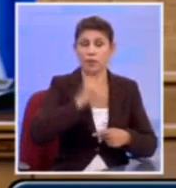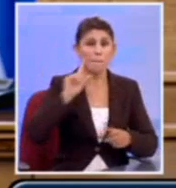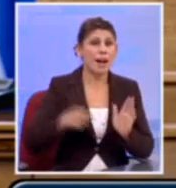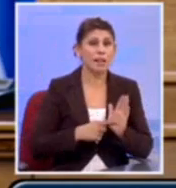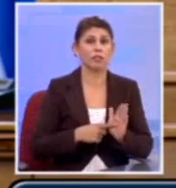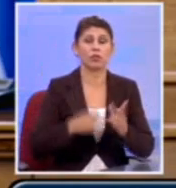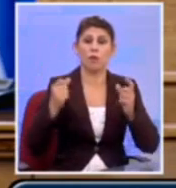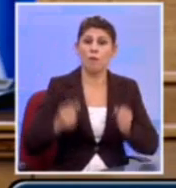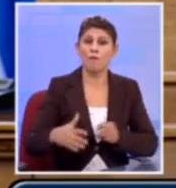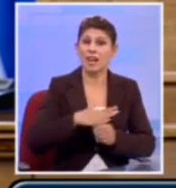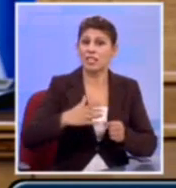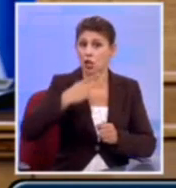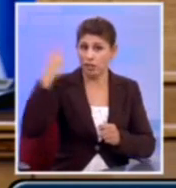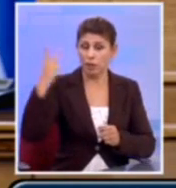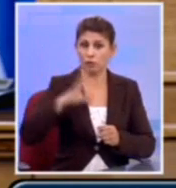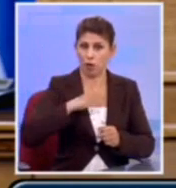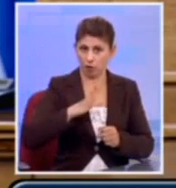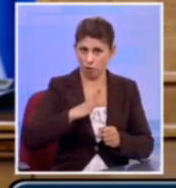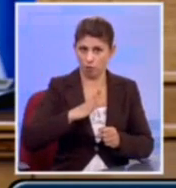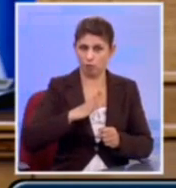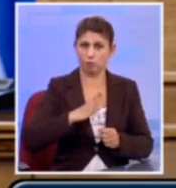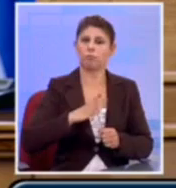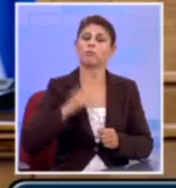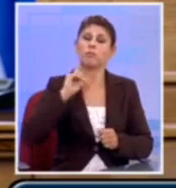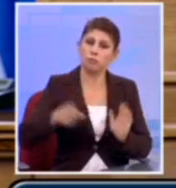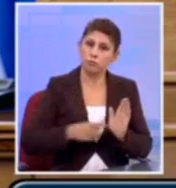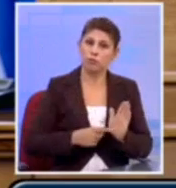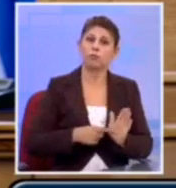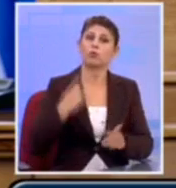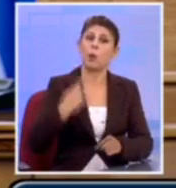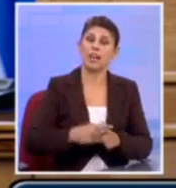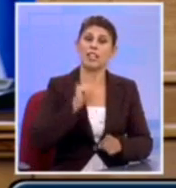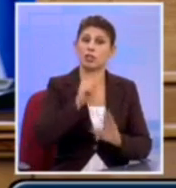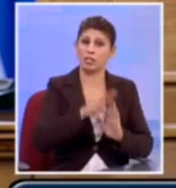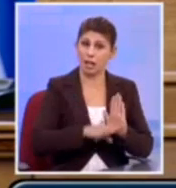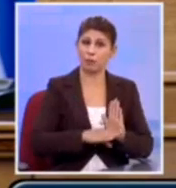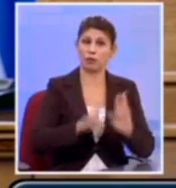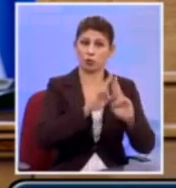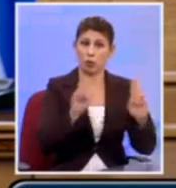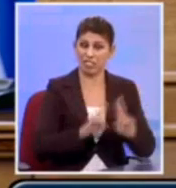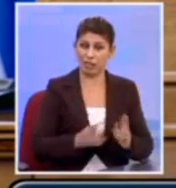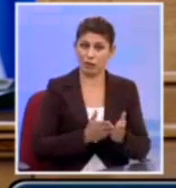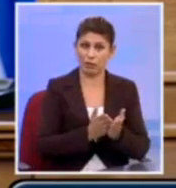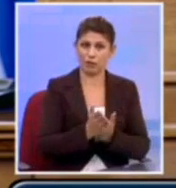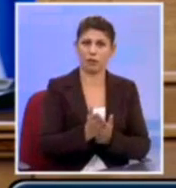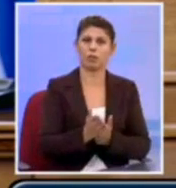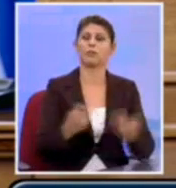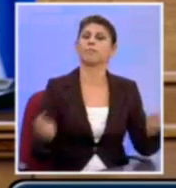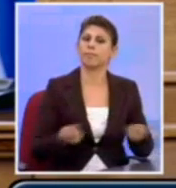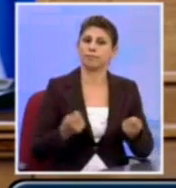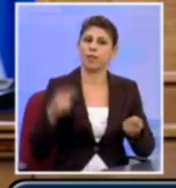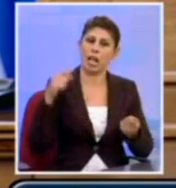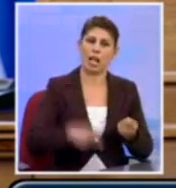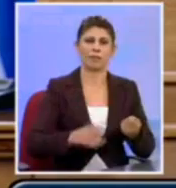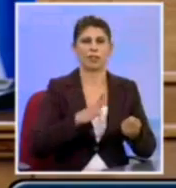παράβαση των θεμελιωδών δικαιωμάτων του ανθρώπου, κατά παράβαση του ελληνικού συντάγματος και του διεθνούς δικαίου, παρήγαγαν αυτή